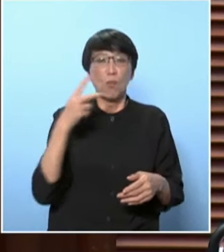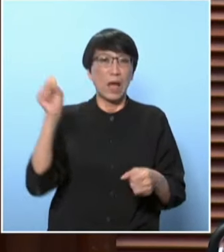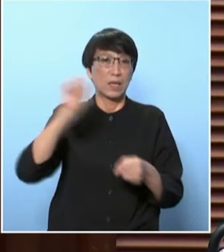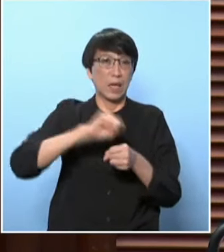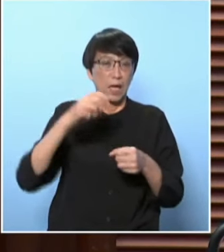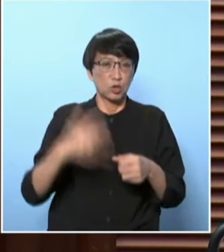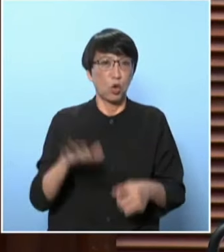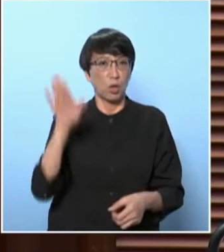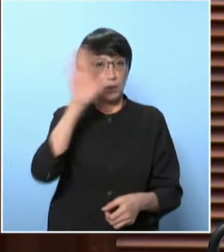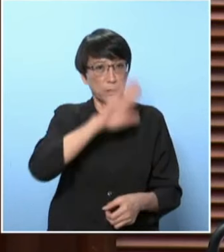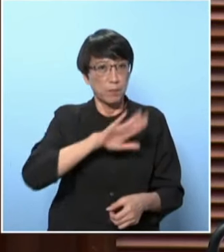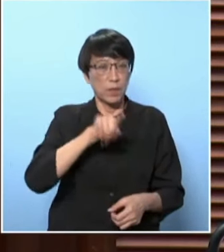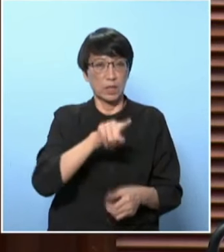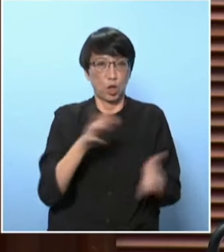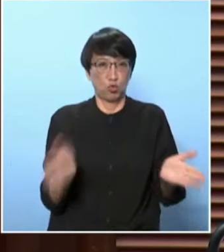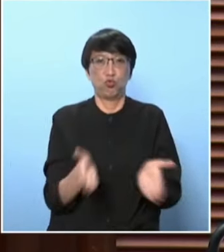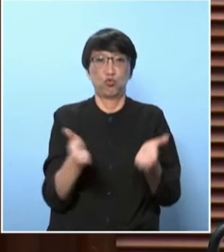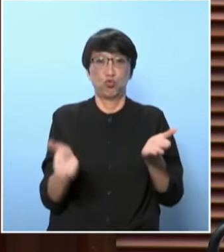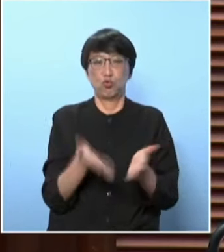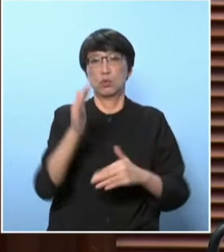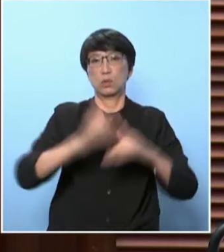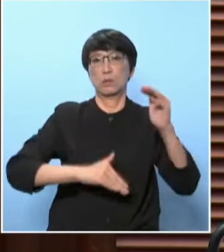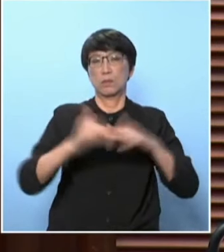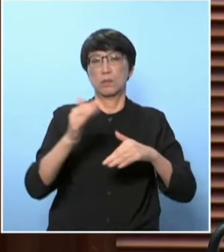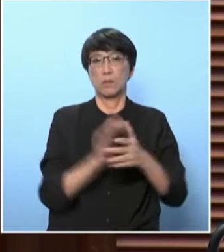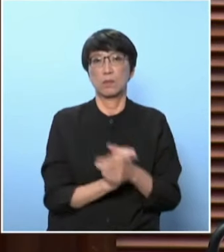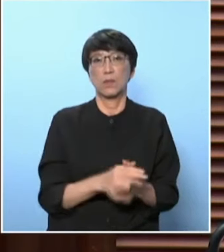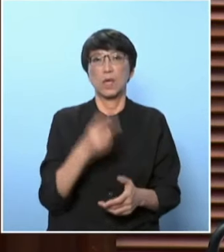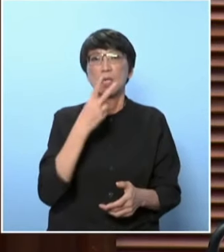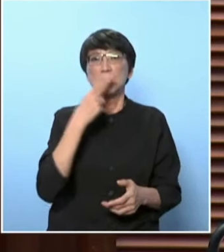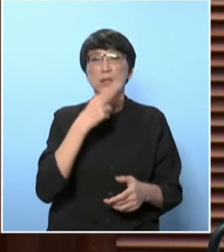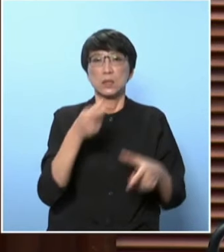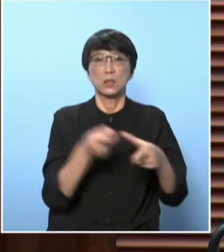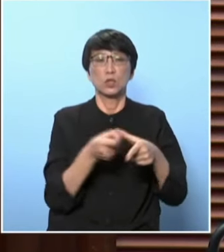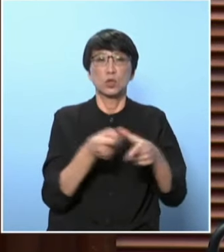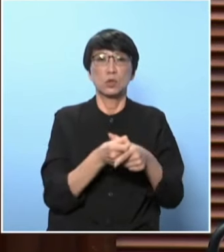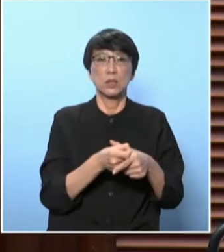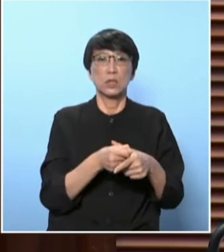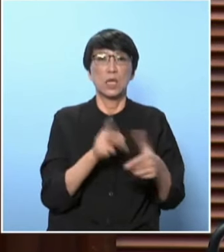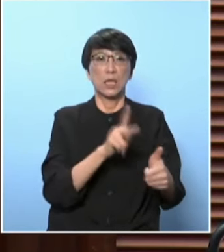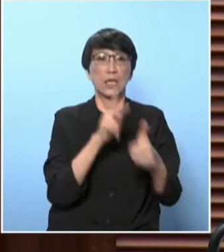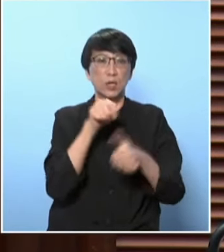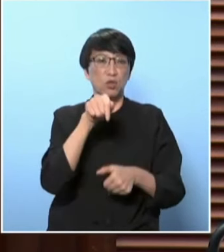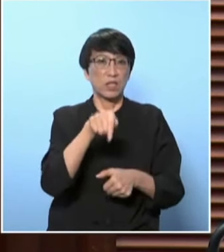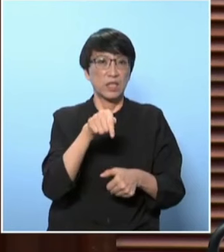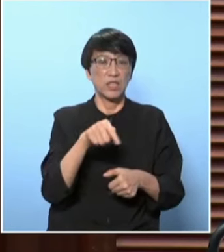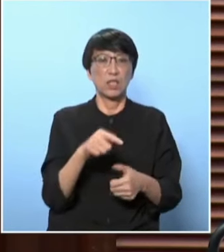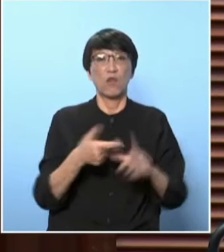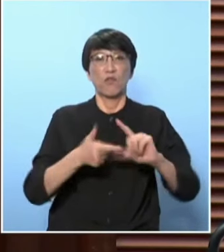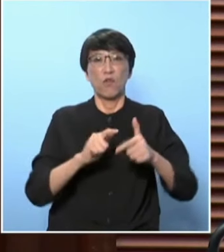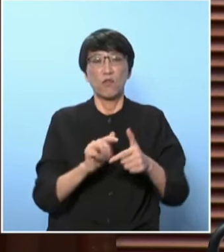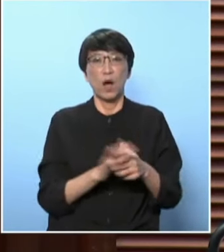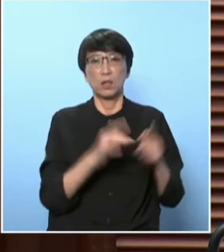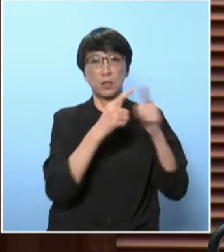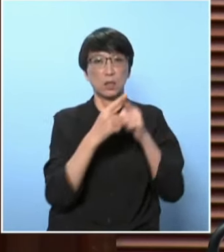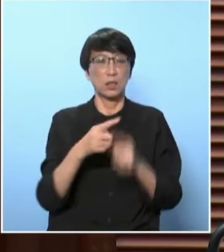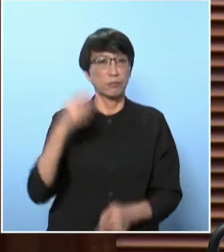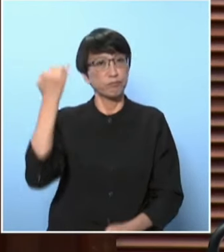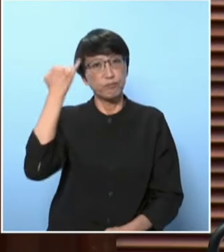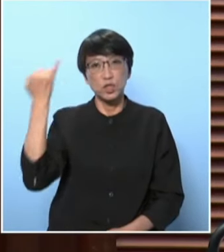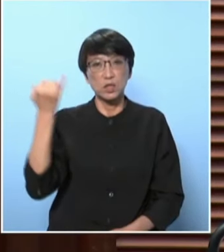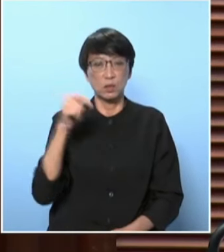程度上呢啲係一種嘅宣傳伎倆嚟嘅，就係、是、煙草商喺呢方面用加味煙嘅方法，令到我哋市民唔了解嗰、